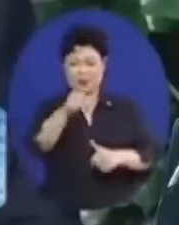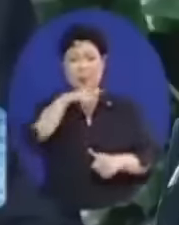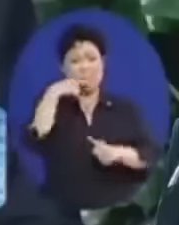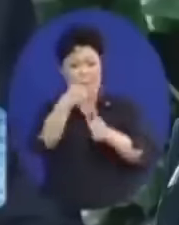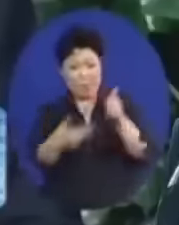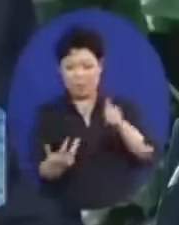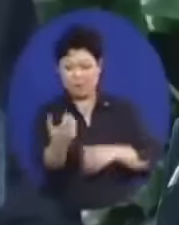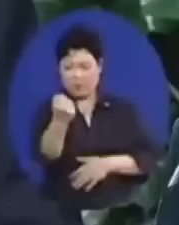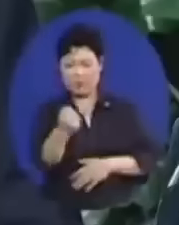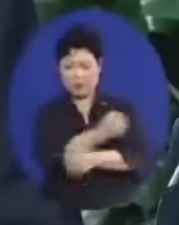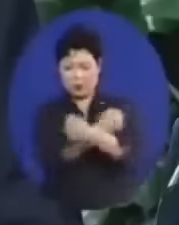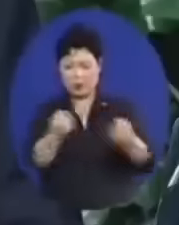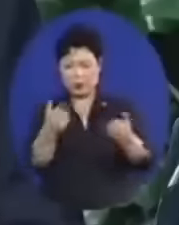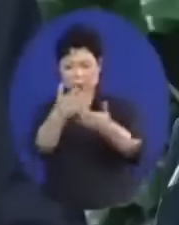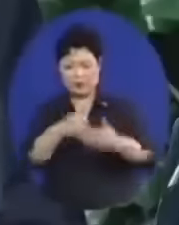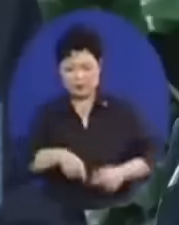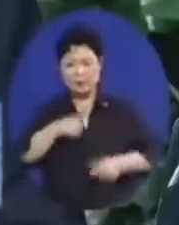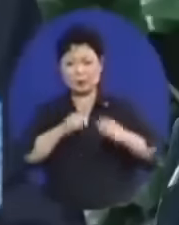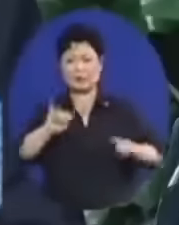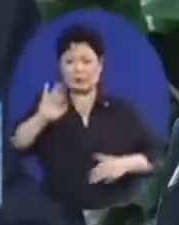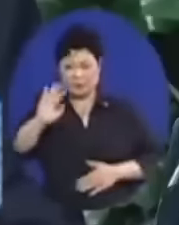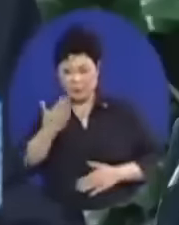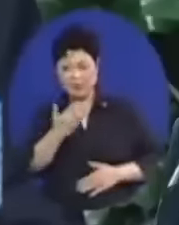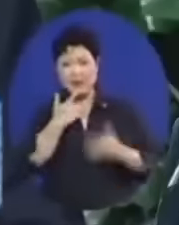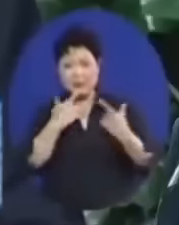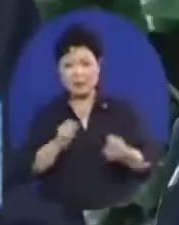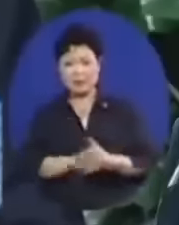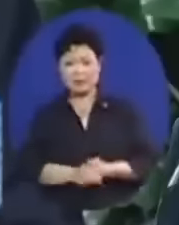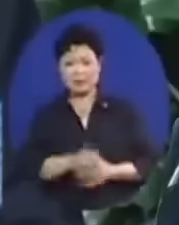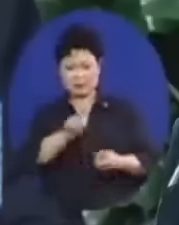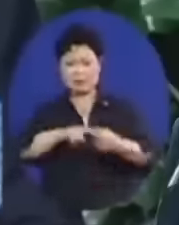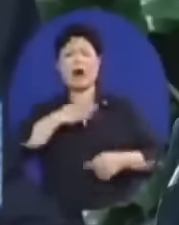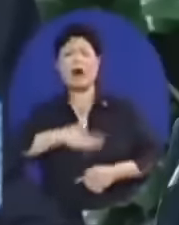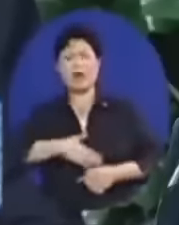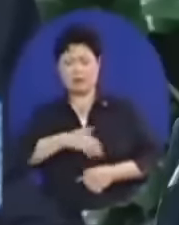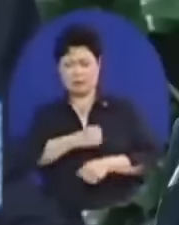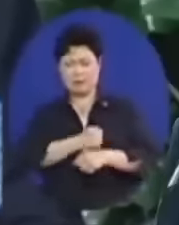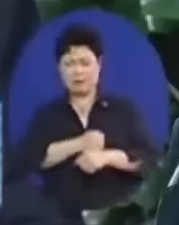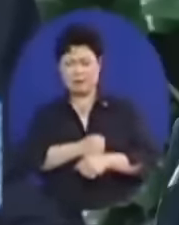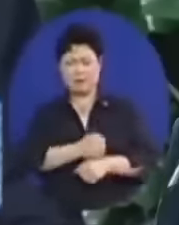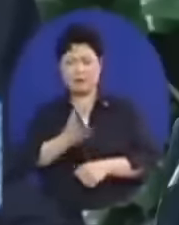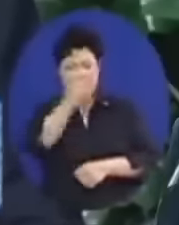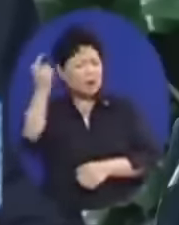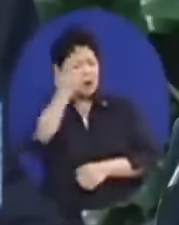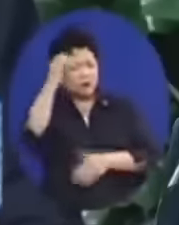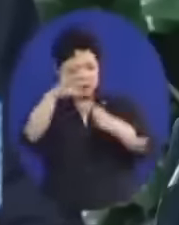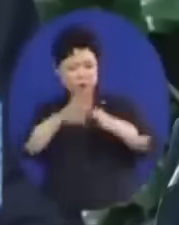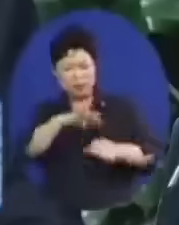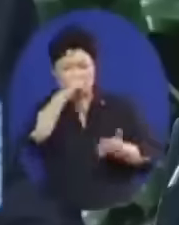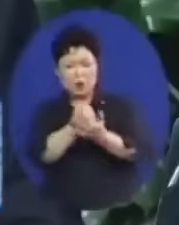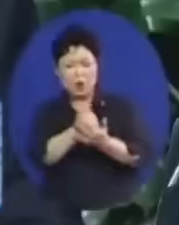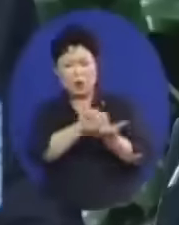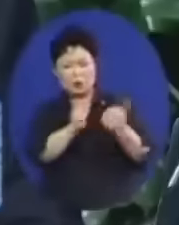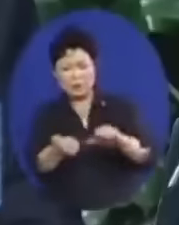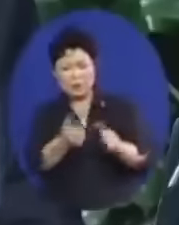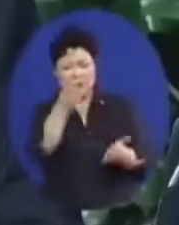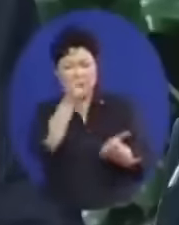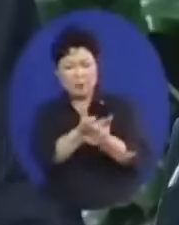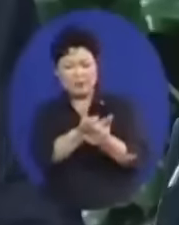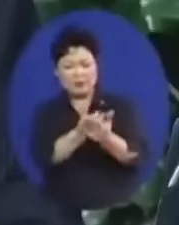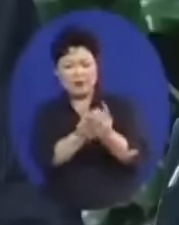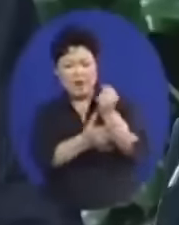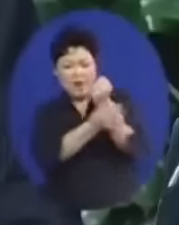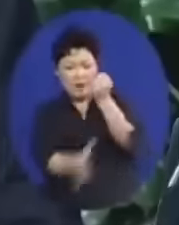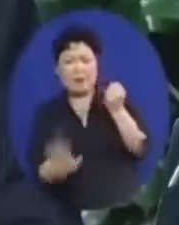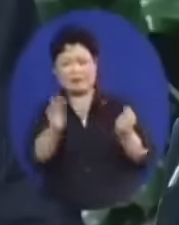보혈로 용서받은 의로운 사람이다. 이걸 알아라. 너는 성령으로 말미암아 죄와 사망의 법에서 해방된